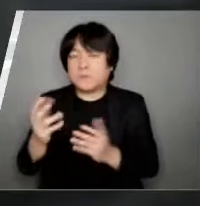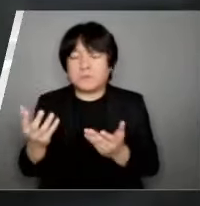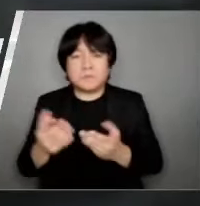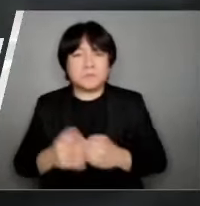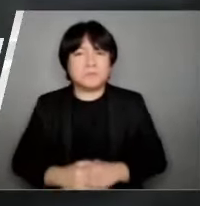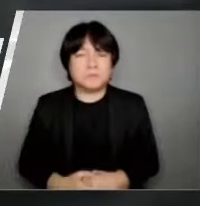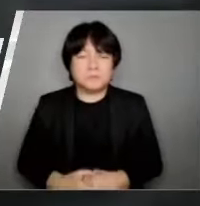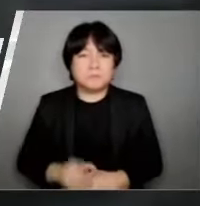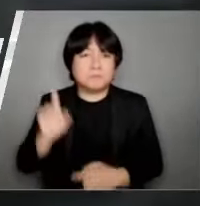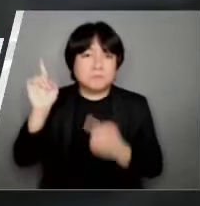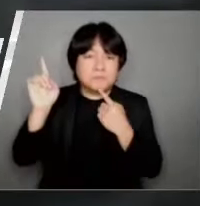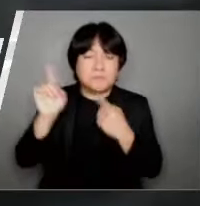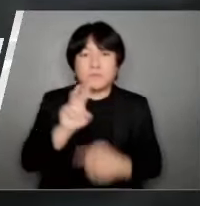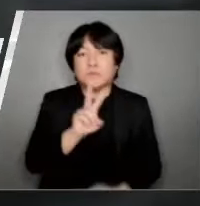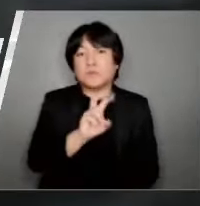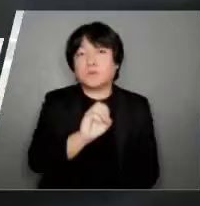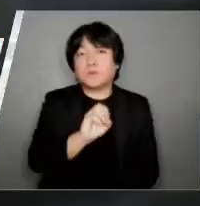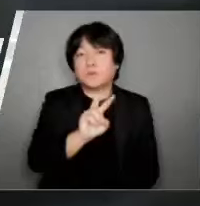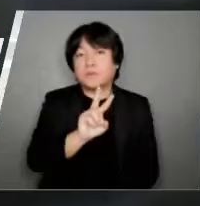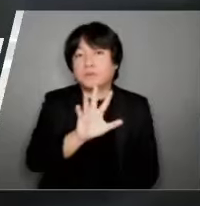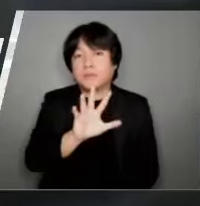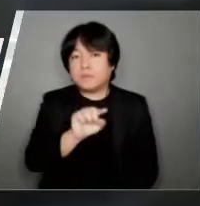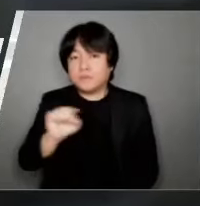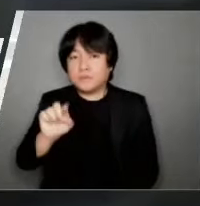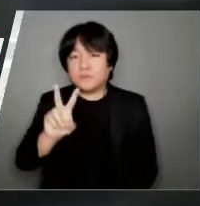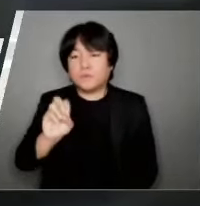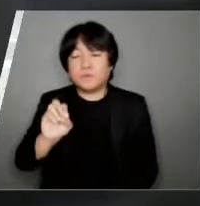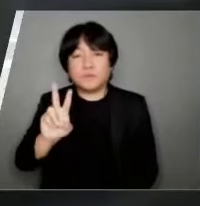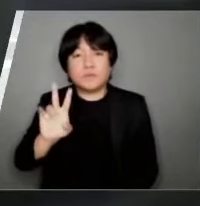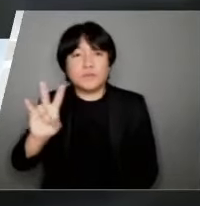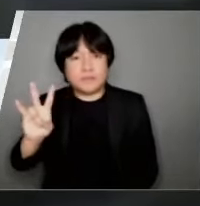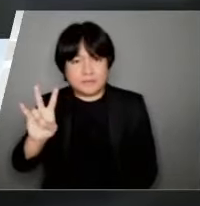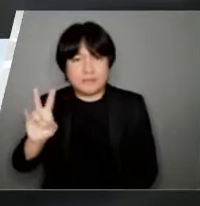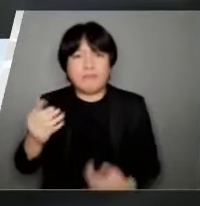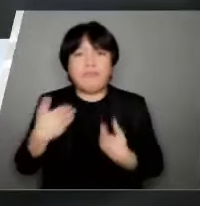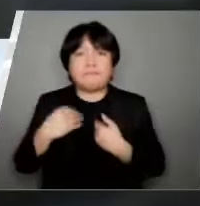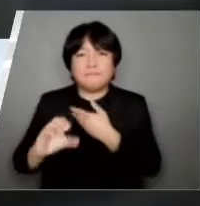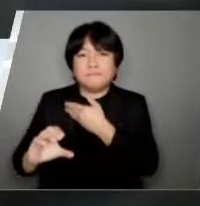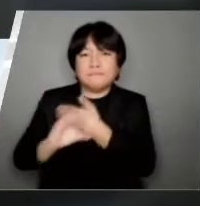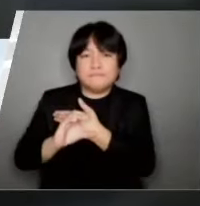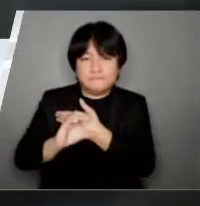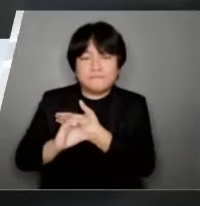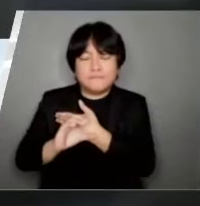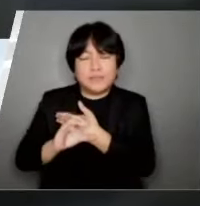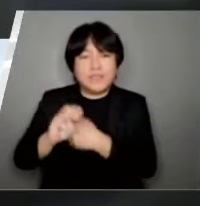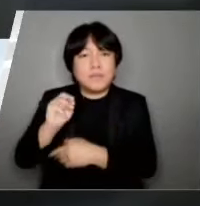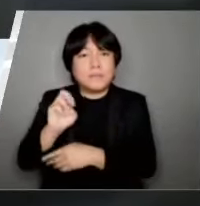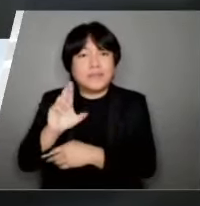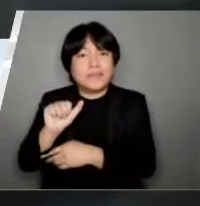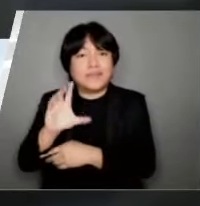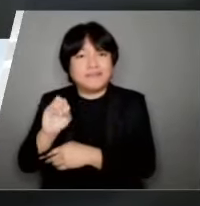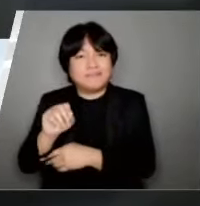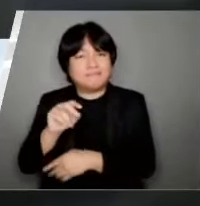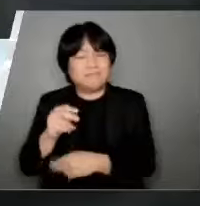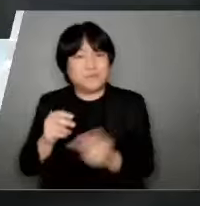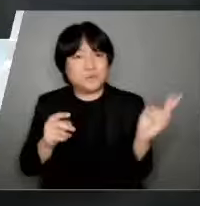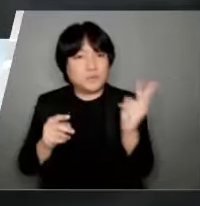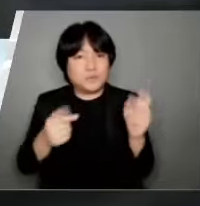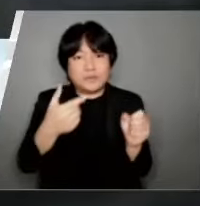at 2027 daw ang kontrata ng Meralco sa dalawang natural gas plants na First Gas Power Corporation at